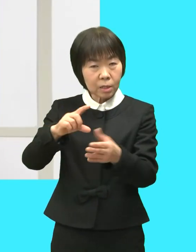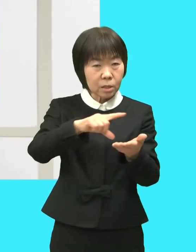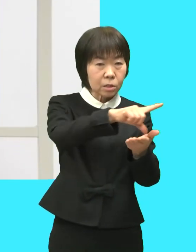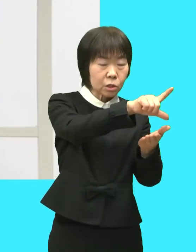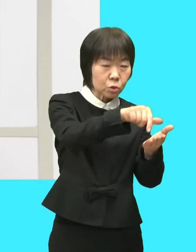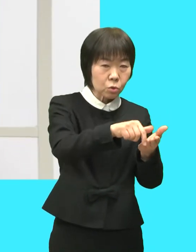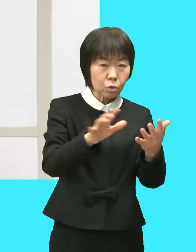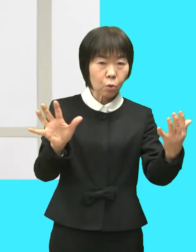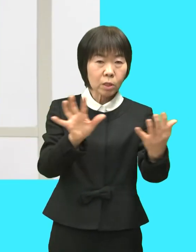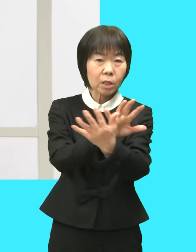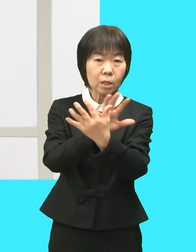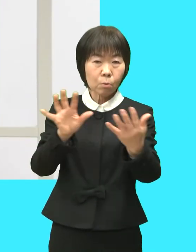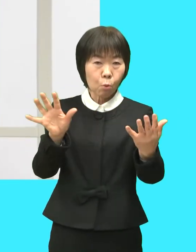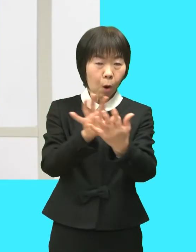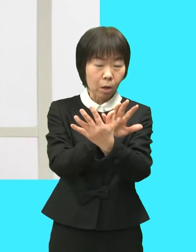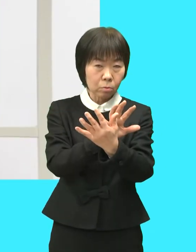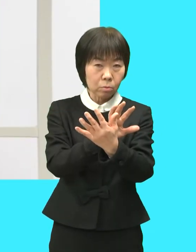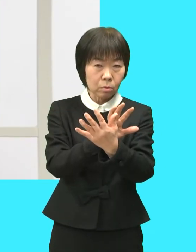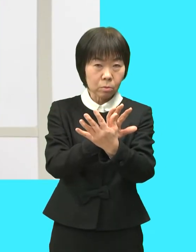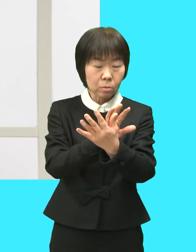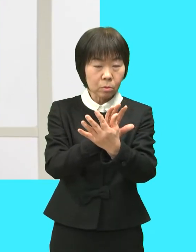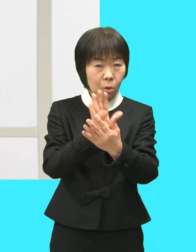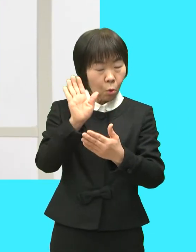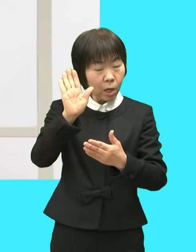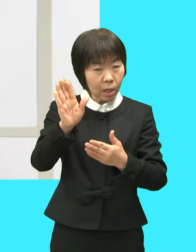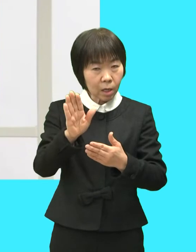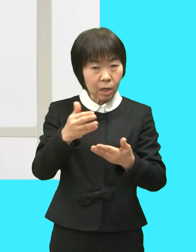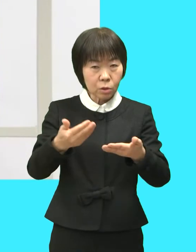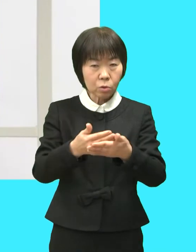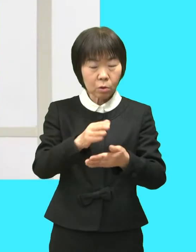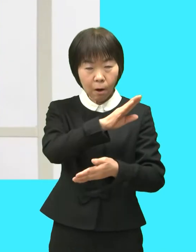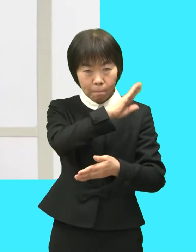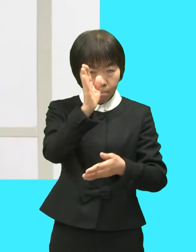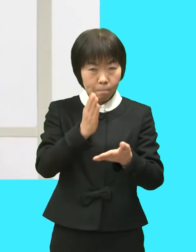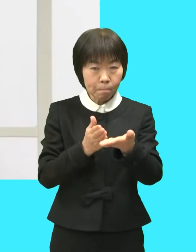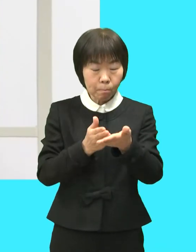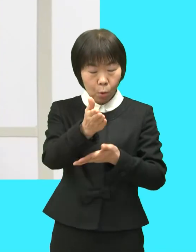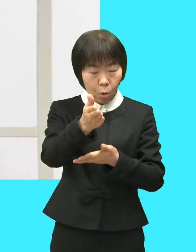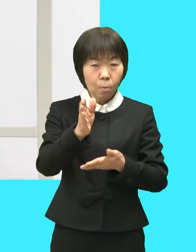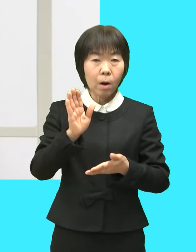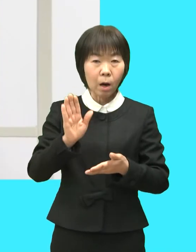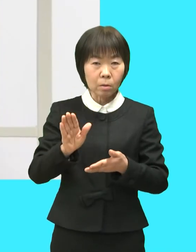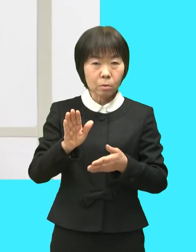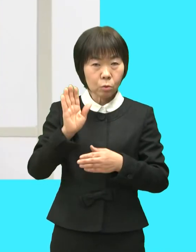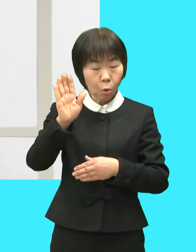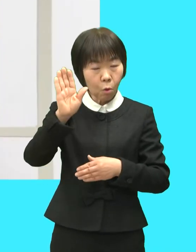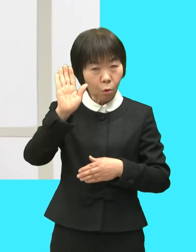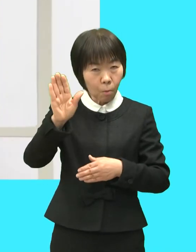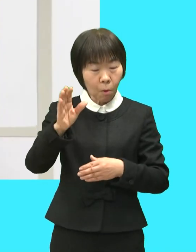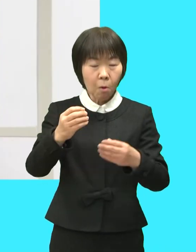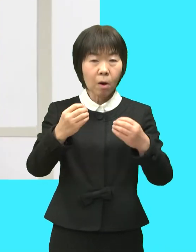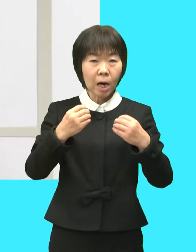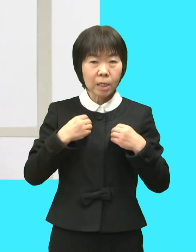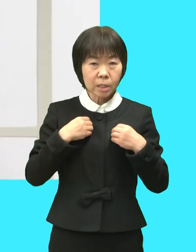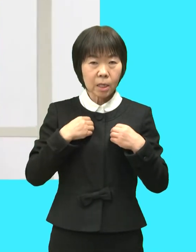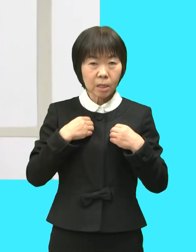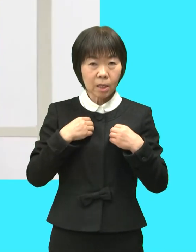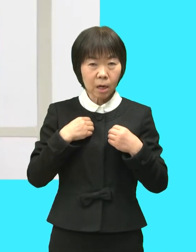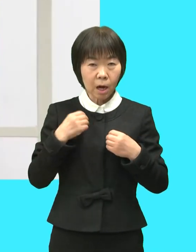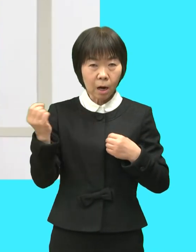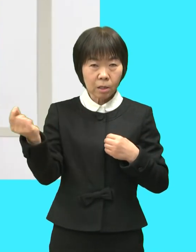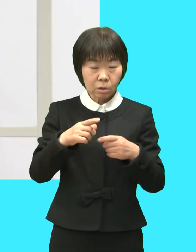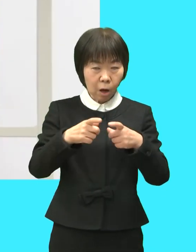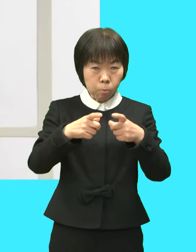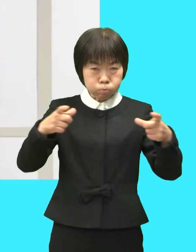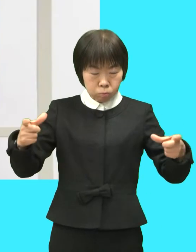し、これからまた仕事が本格的にスタートするということがありますので、今後また感染が急拡大